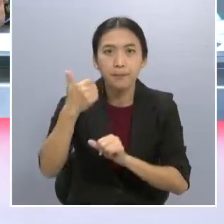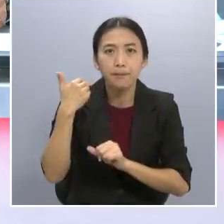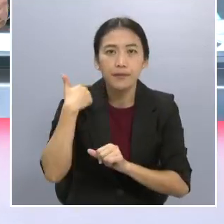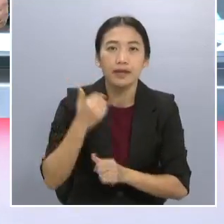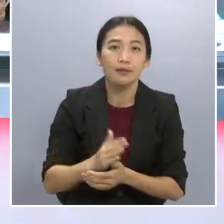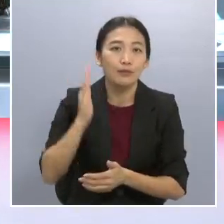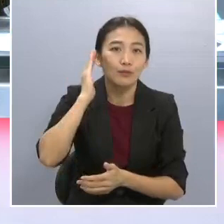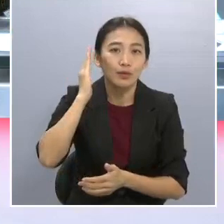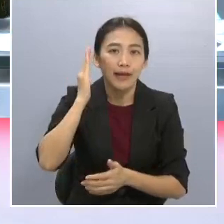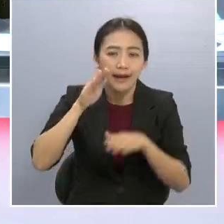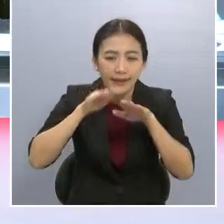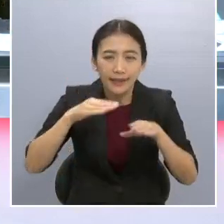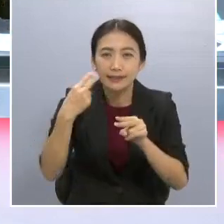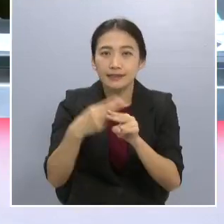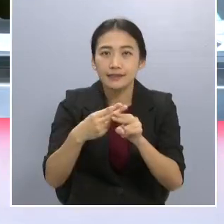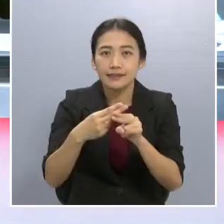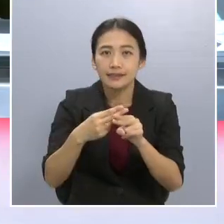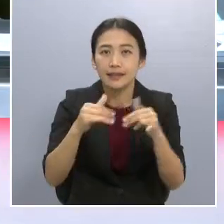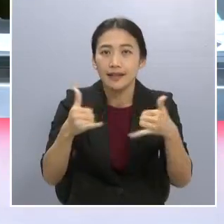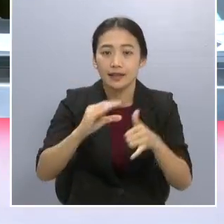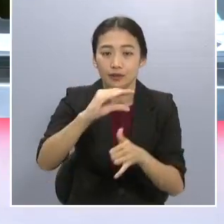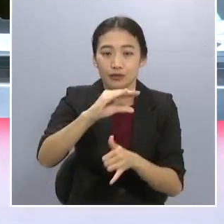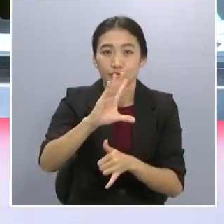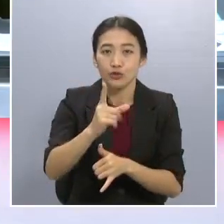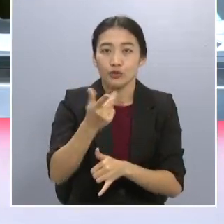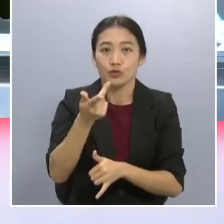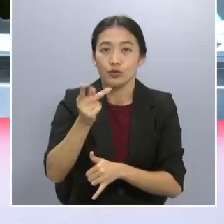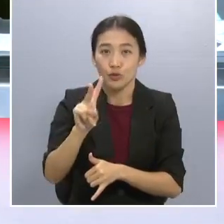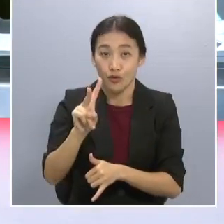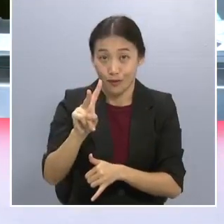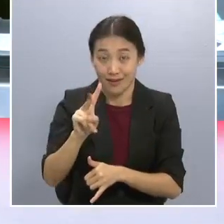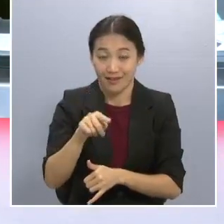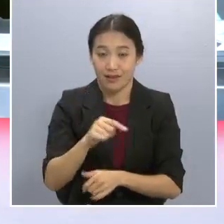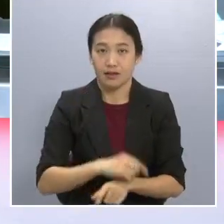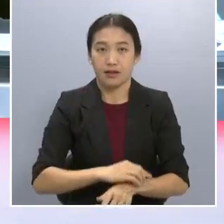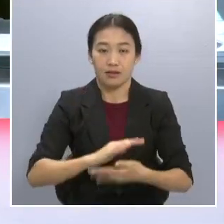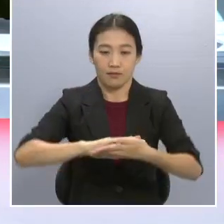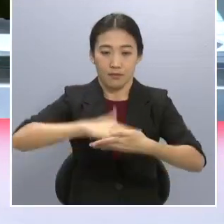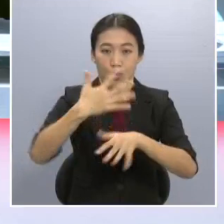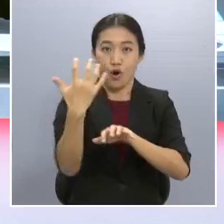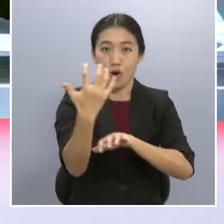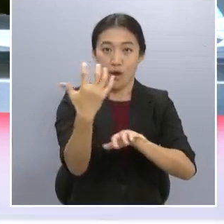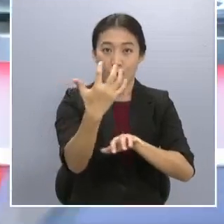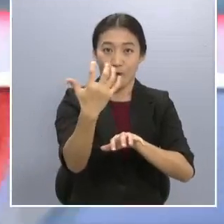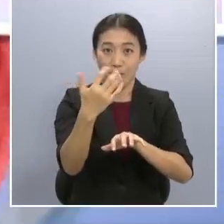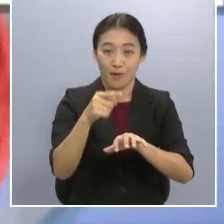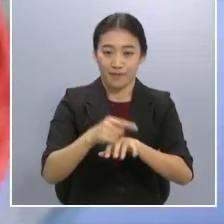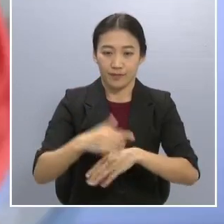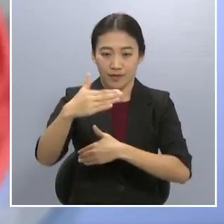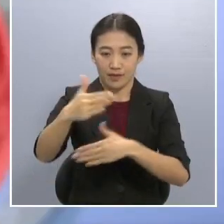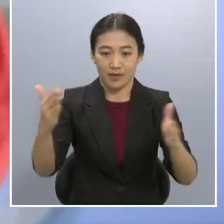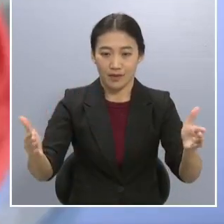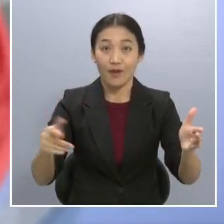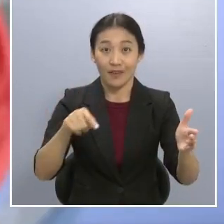ชคคือน้องเนี่ยกำลังเหมือนกับอยู่หน้าคอมอยู่ในห้องคอมของโรงเรียนฮะแล้วมันมีเสียงดังปังขึ้น